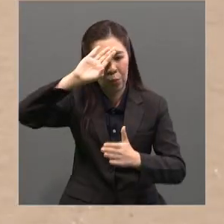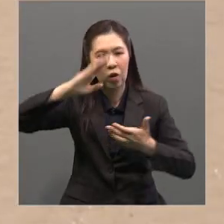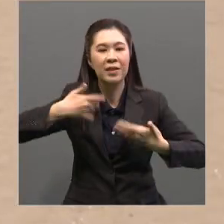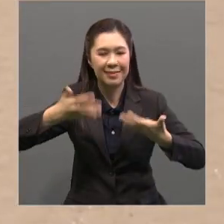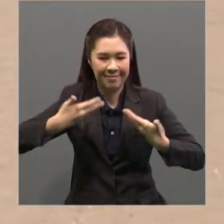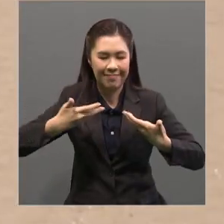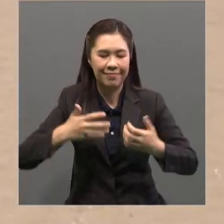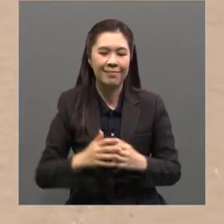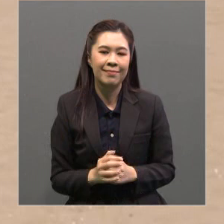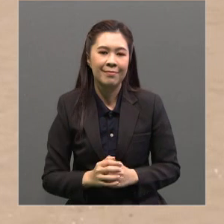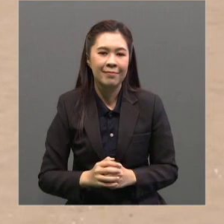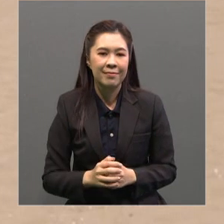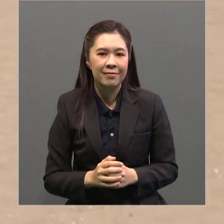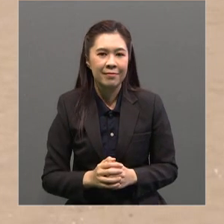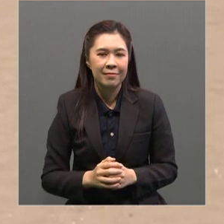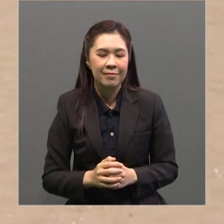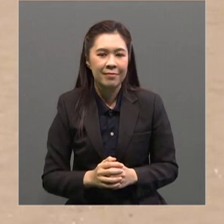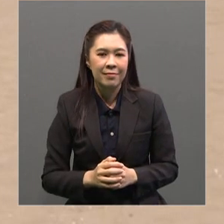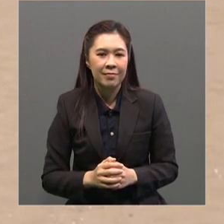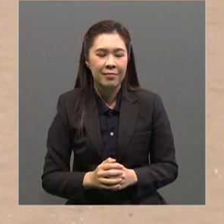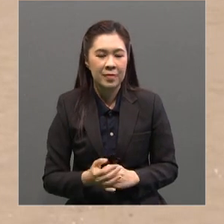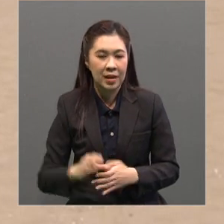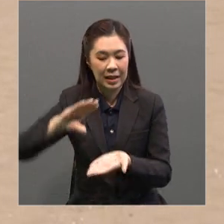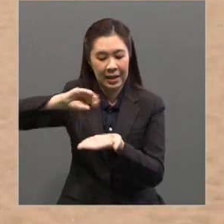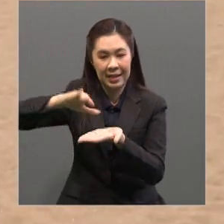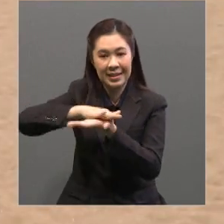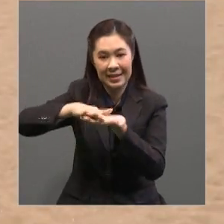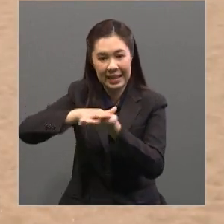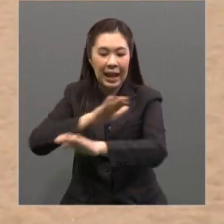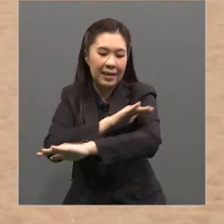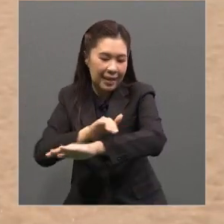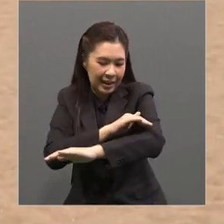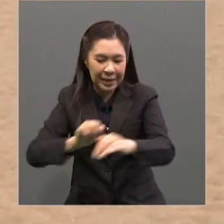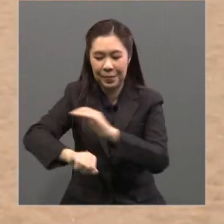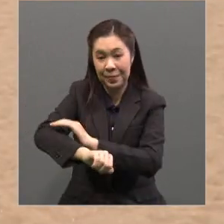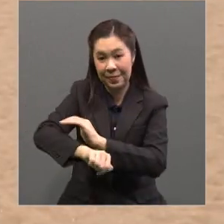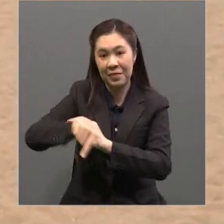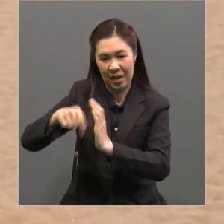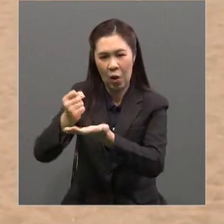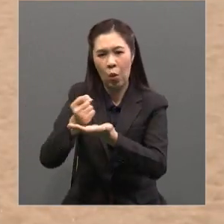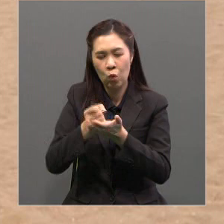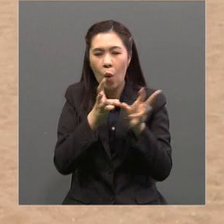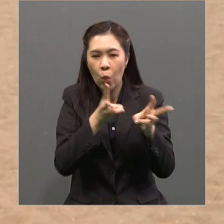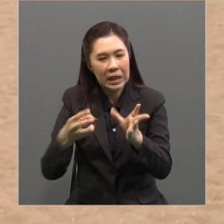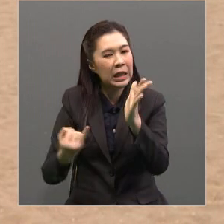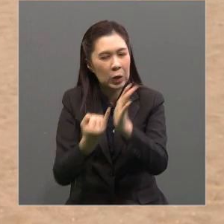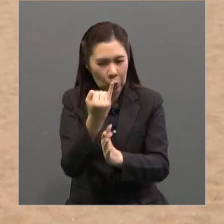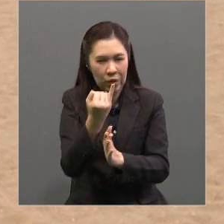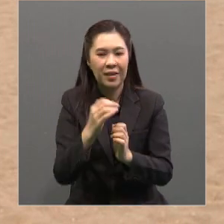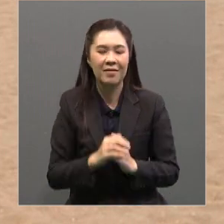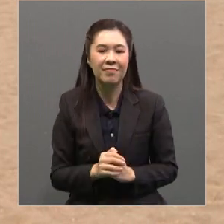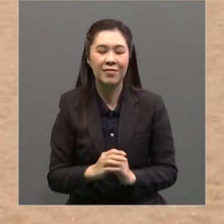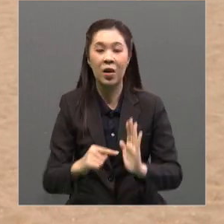ได้นั่นเองนะคะอย่างที่บอกไปการทาครีมกันแดดในช่วงนี้บางทียังอาจจะช่วยไม่ได้แต่ว่าก็ต้องทากันให้ถูกวิธีนะคุณผู้ชมนะอย่